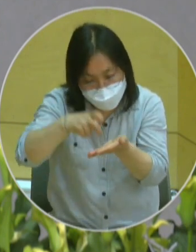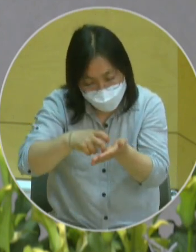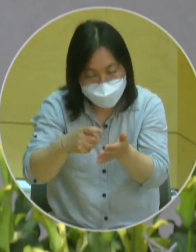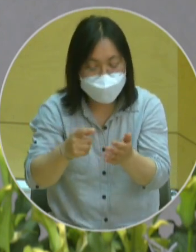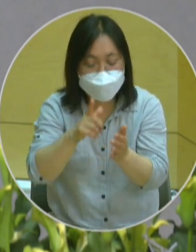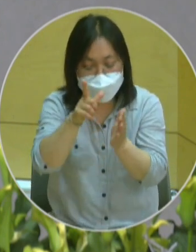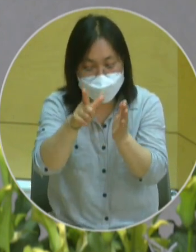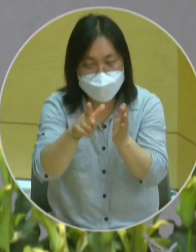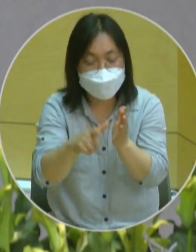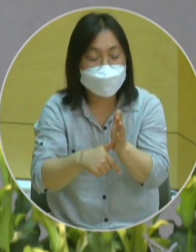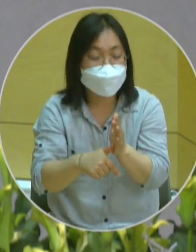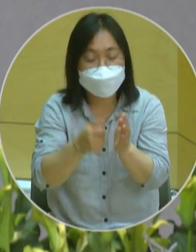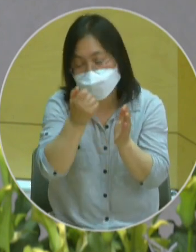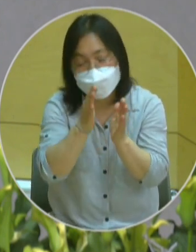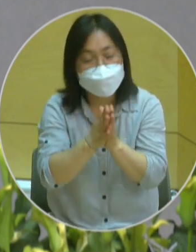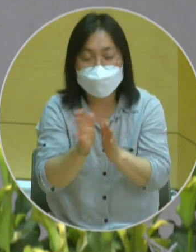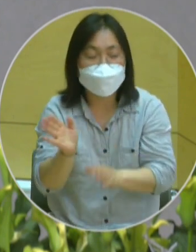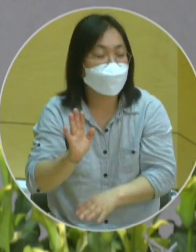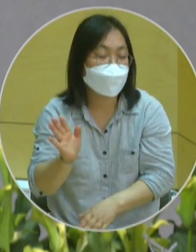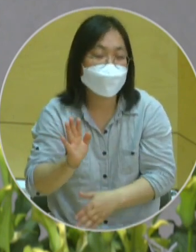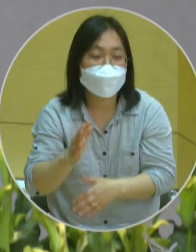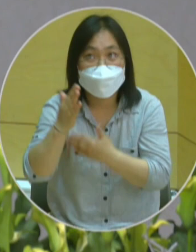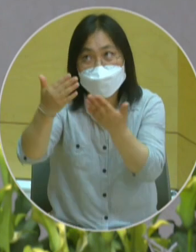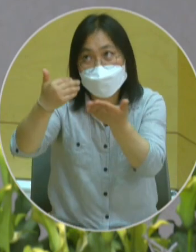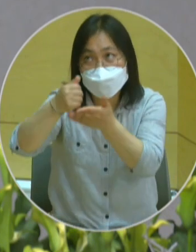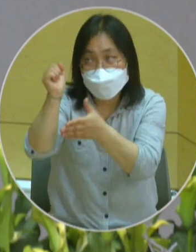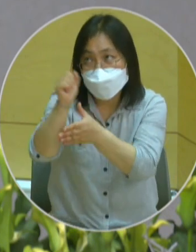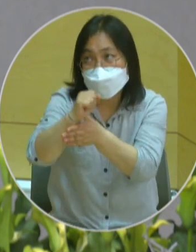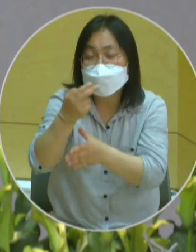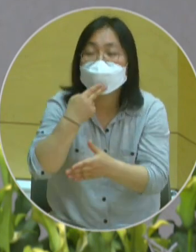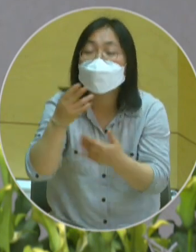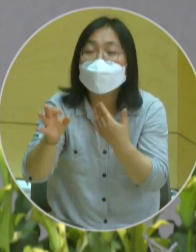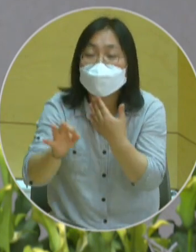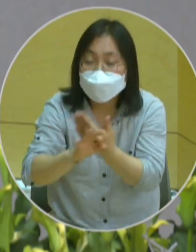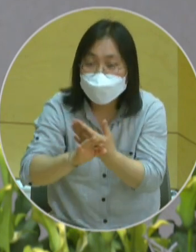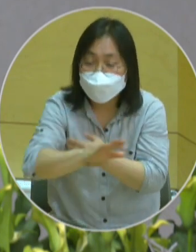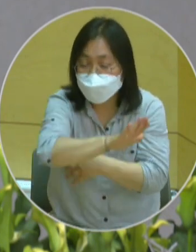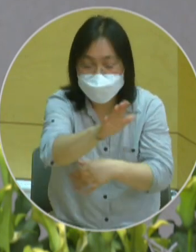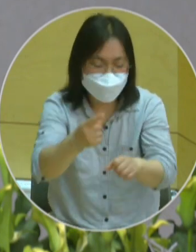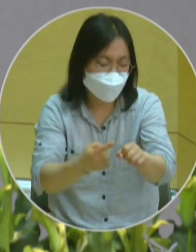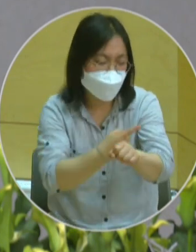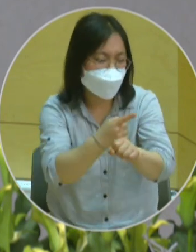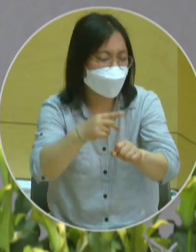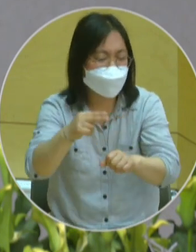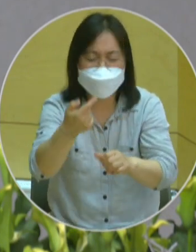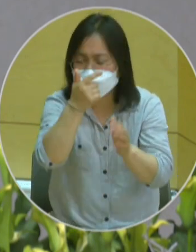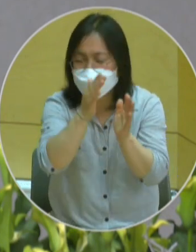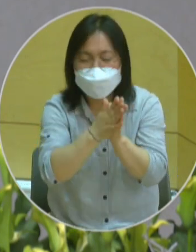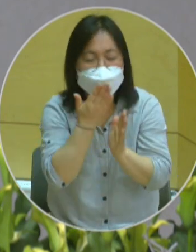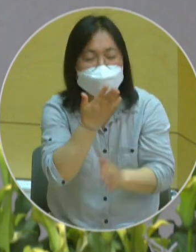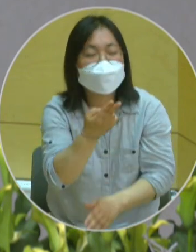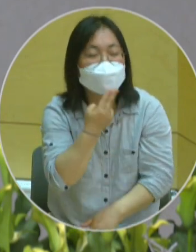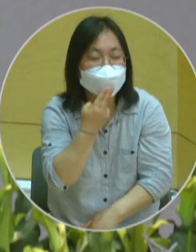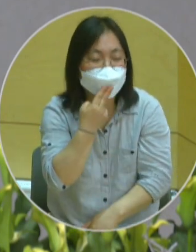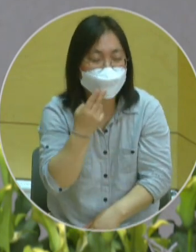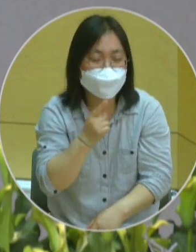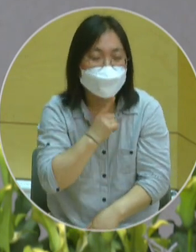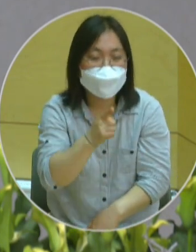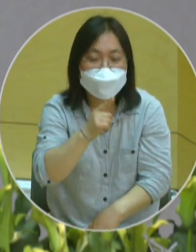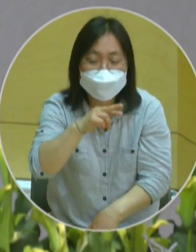기도한 시간이고, 그것 아니에요. 하나님이 위로 허락지 아니하시면 우리는 한 시간도 기도할 수 없어요. 1분도 기도할 수 없어요.